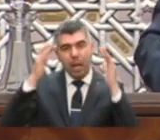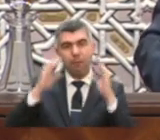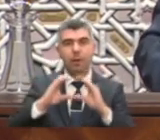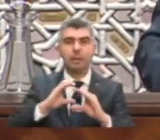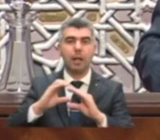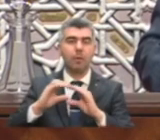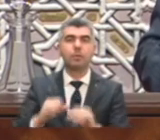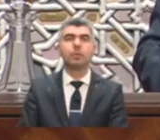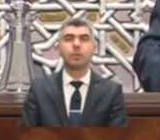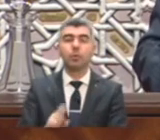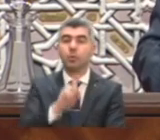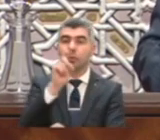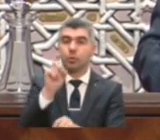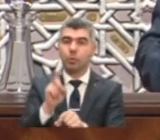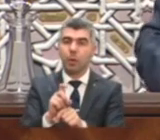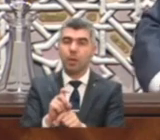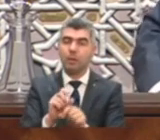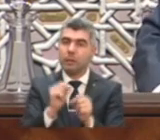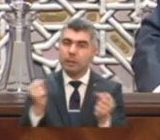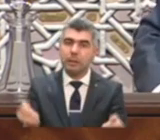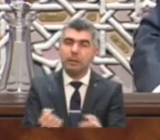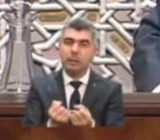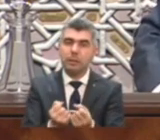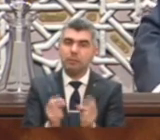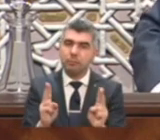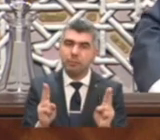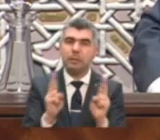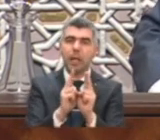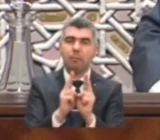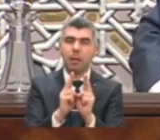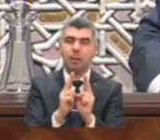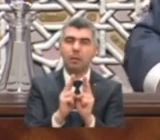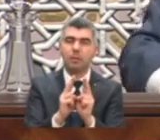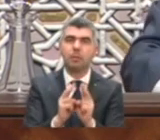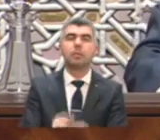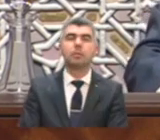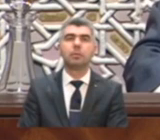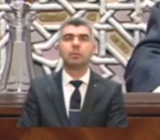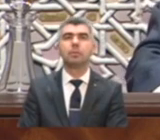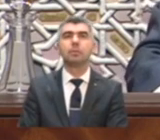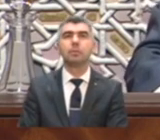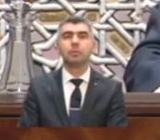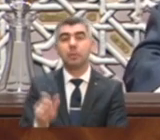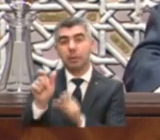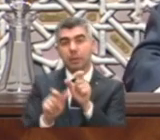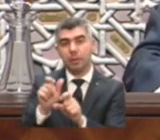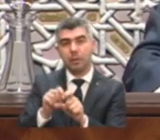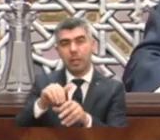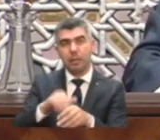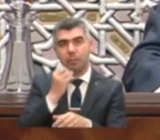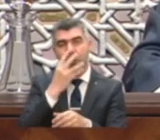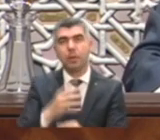والتواصل في سؤال عن تأهيل مراكز الاستقبال للسيدات والسادة النواب المحترمين على الفريق